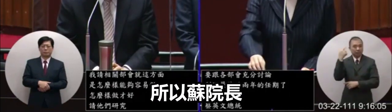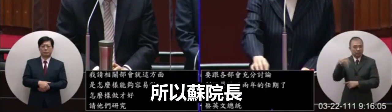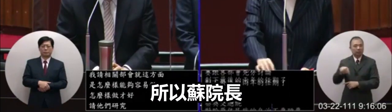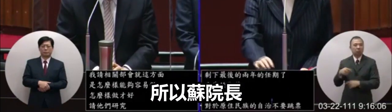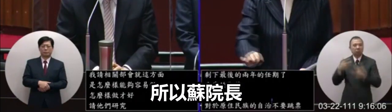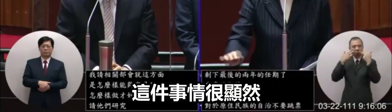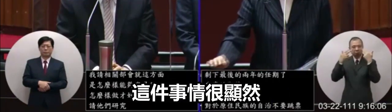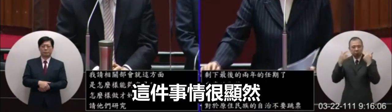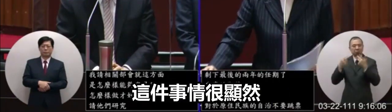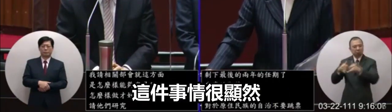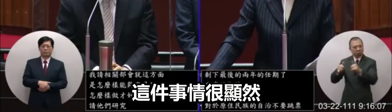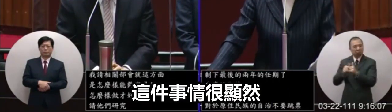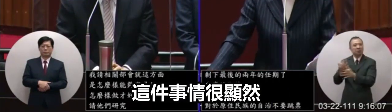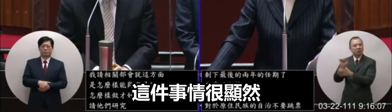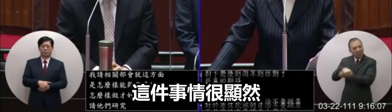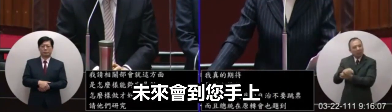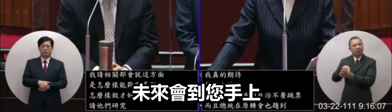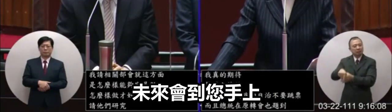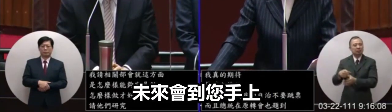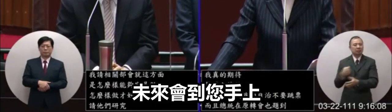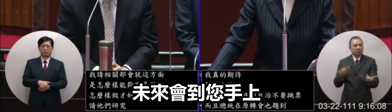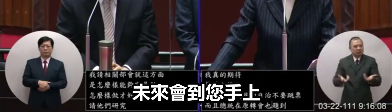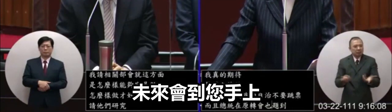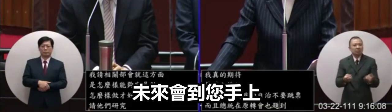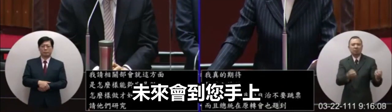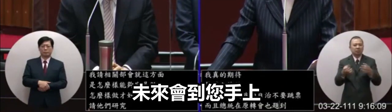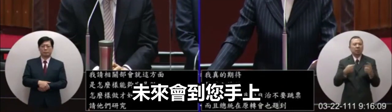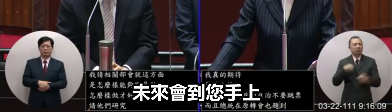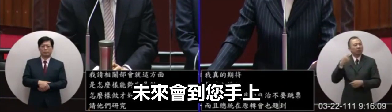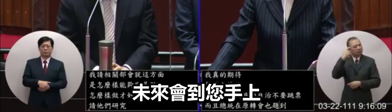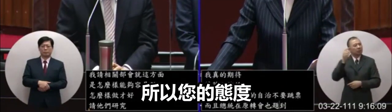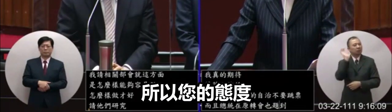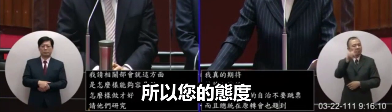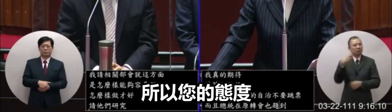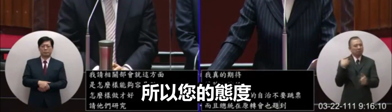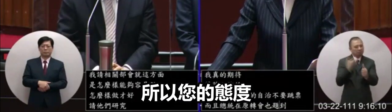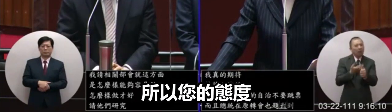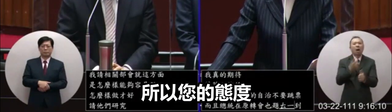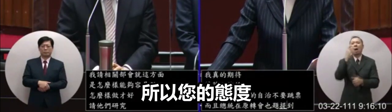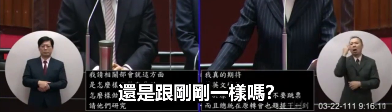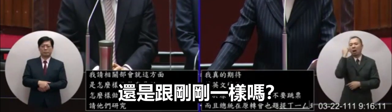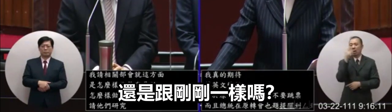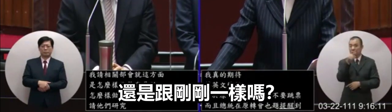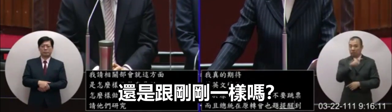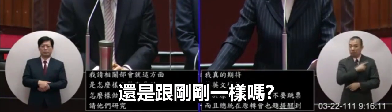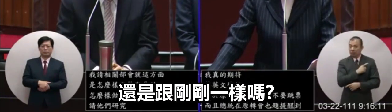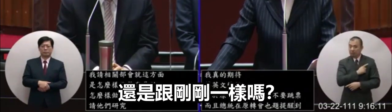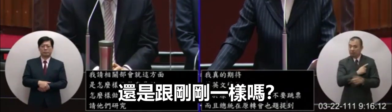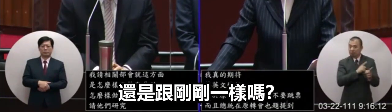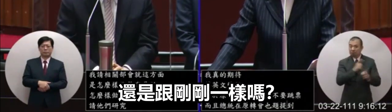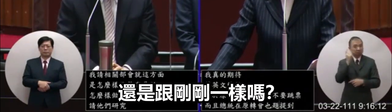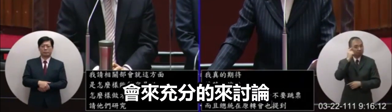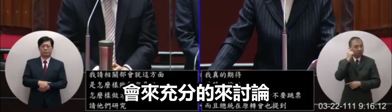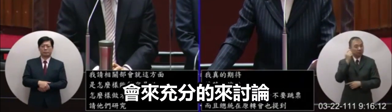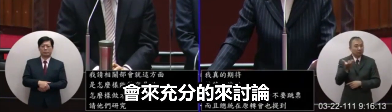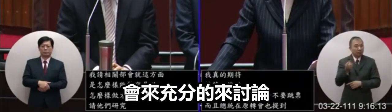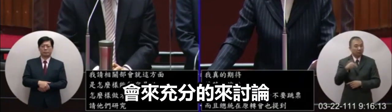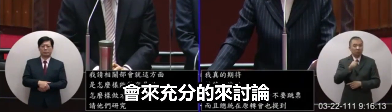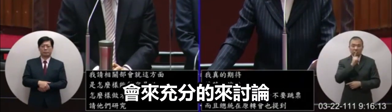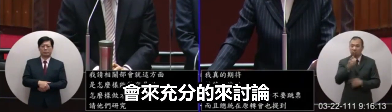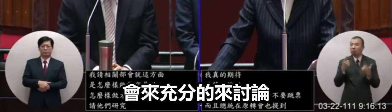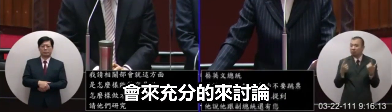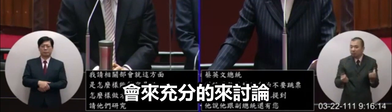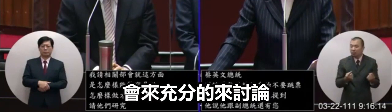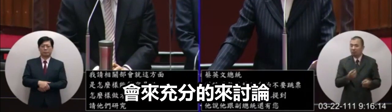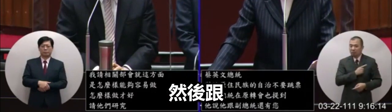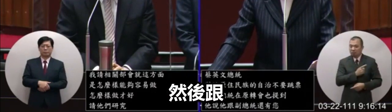诺。所以苏院长这件事情很显然未来会到您手上，所以您的态度还是跟刚刚一样吗？就是会来